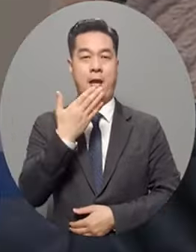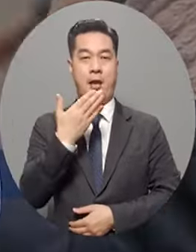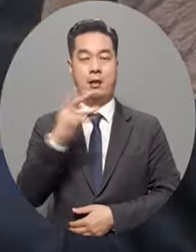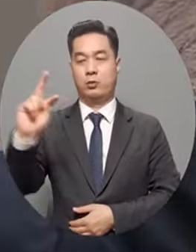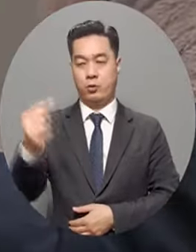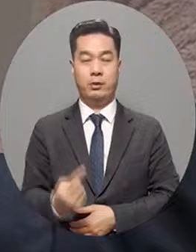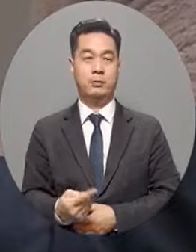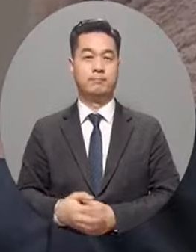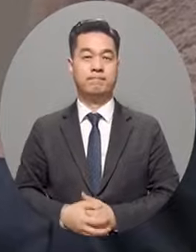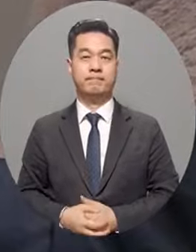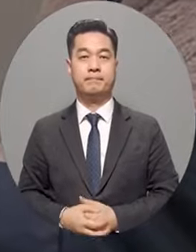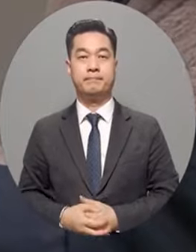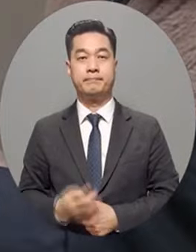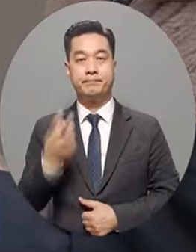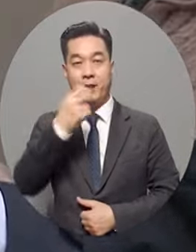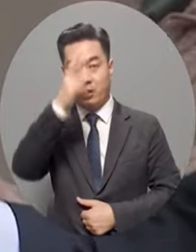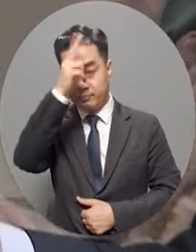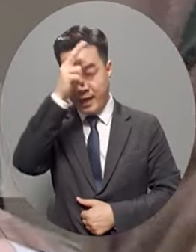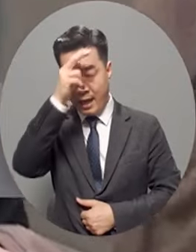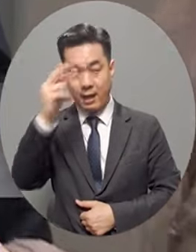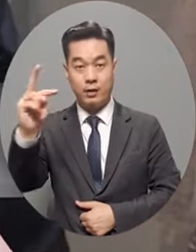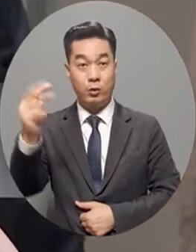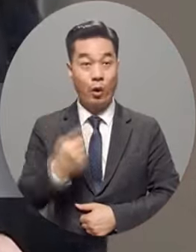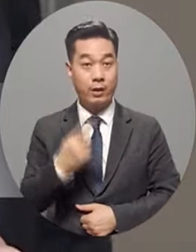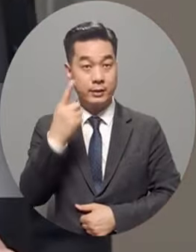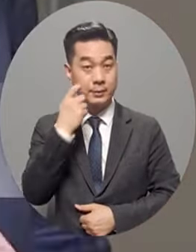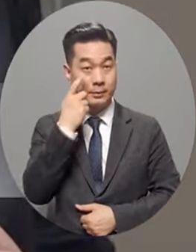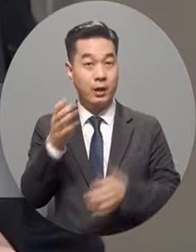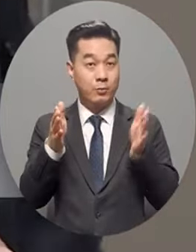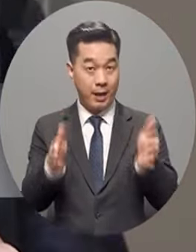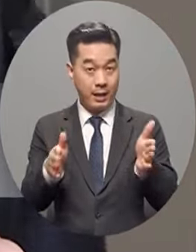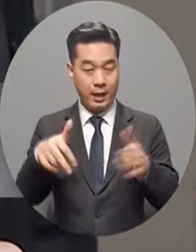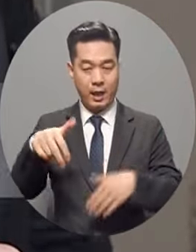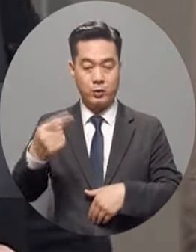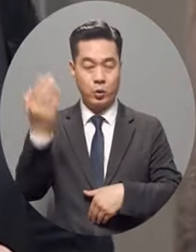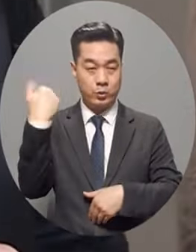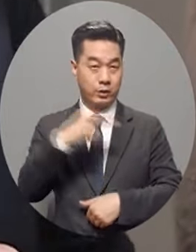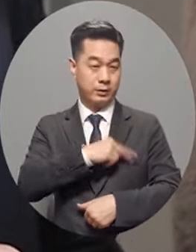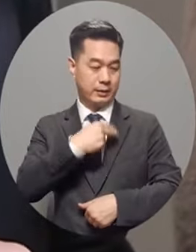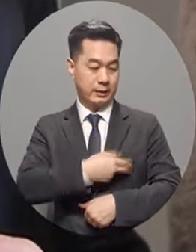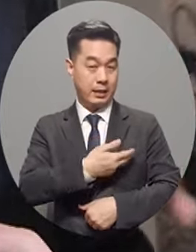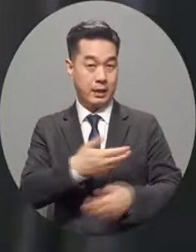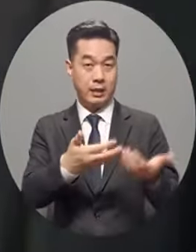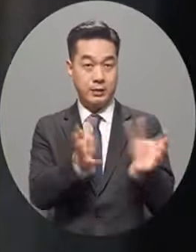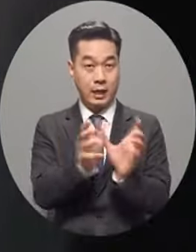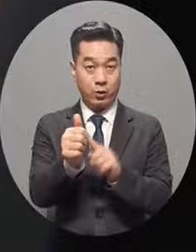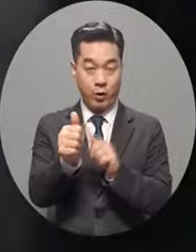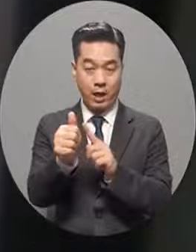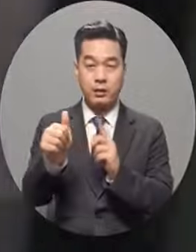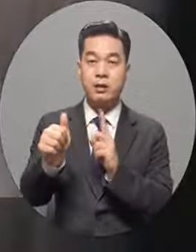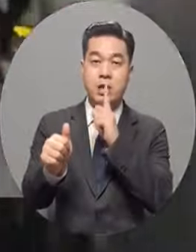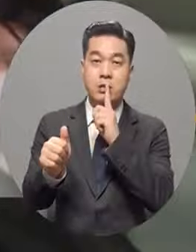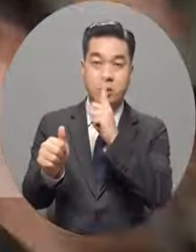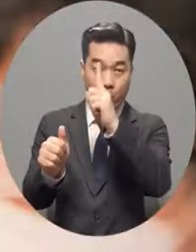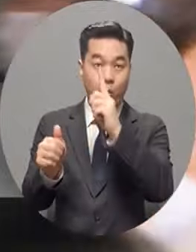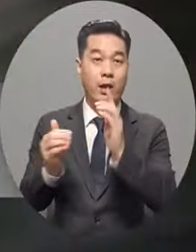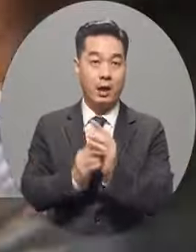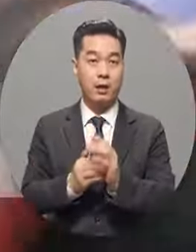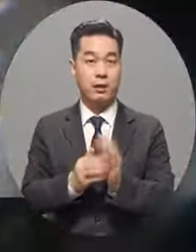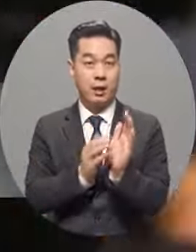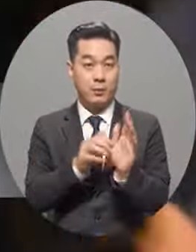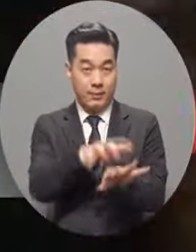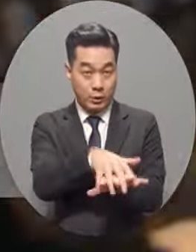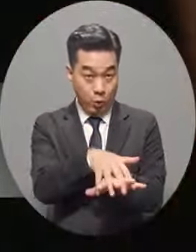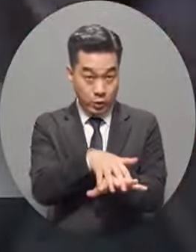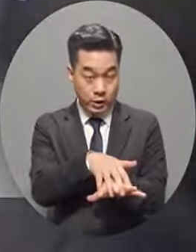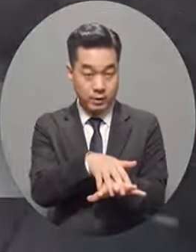귀국했습니다. 검찰이 귀국 11달 만에 조 전 사령관을 기소했습니다. 비밀 조직을 만든 뒤 부하들에게